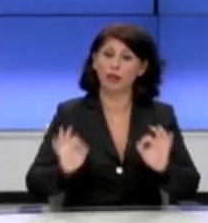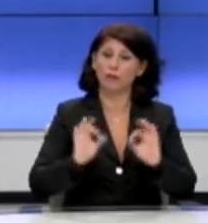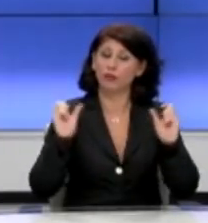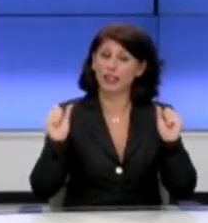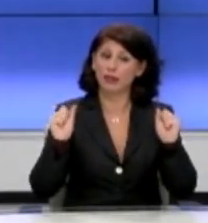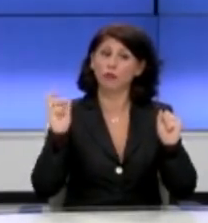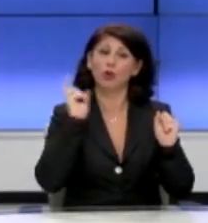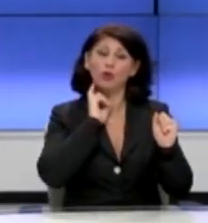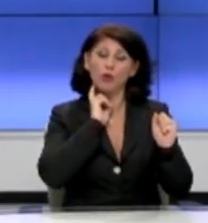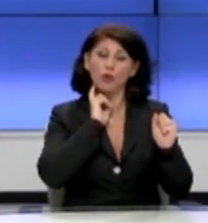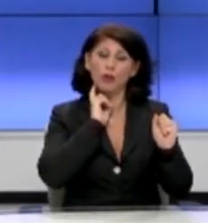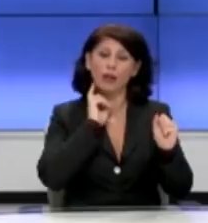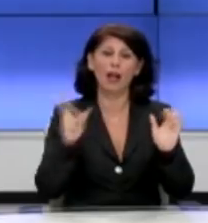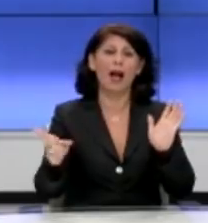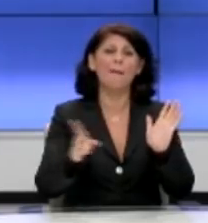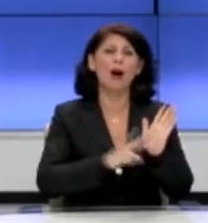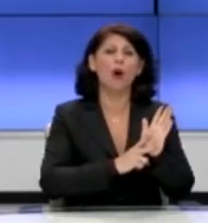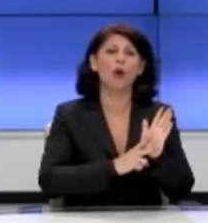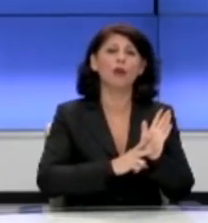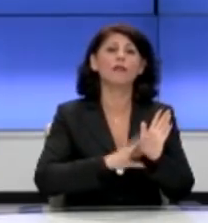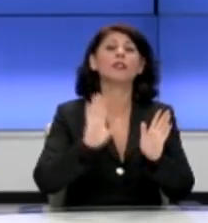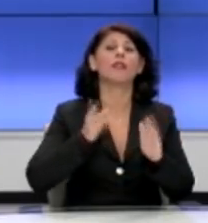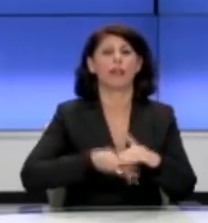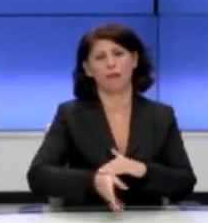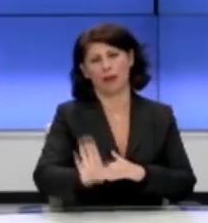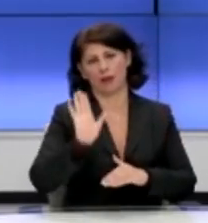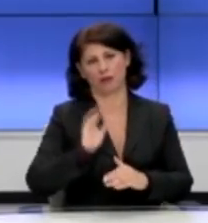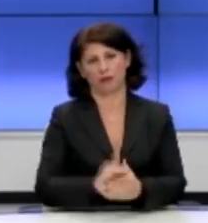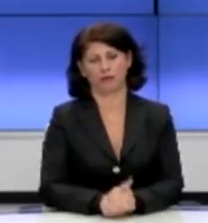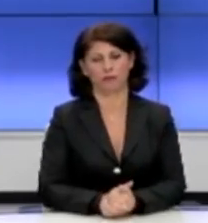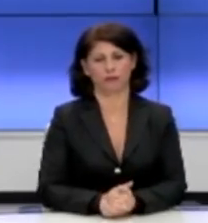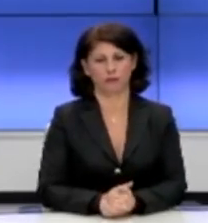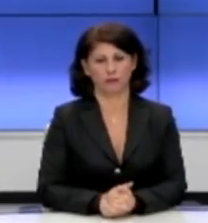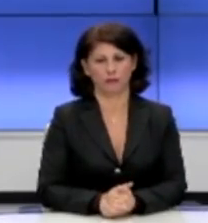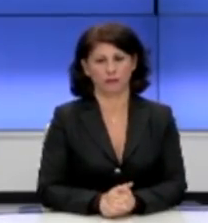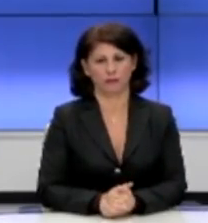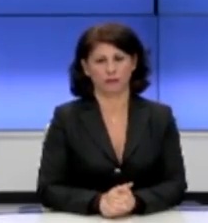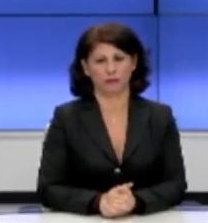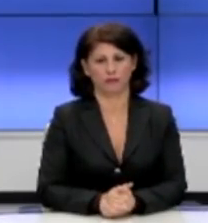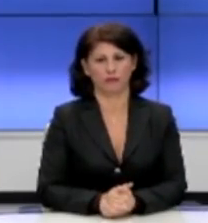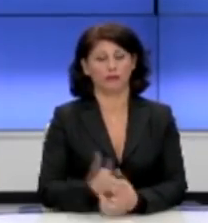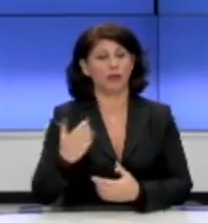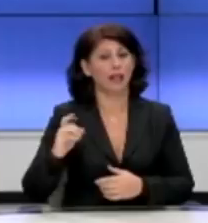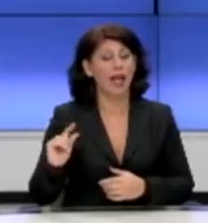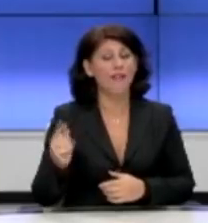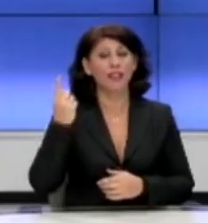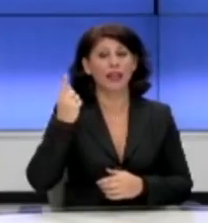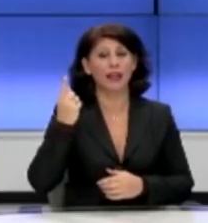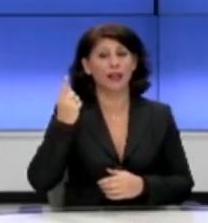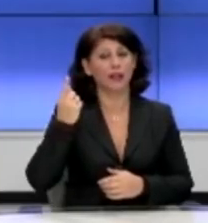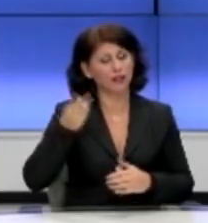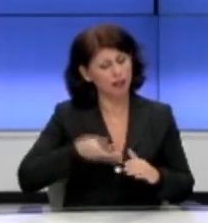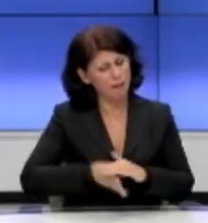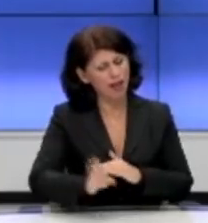υγειονομικά πρωτόκολλα, η απαγόρευση μόνο δεν θα περάσει. Βρήκατε την ευκαιρία να περάσετε